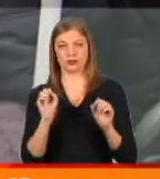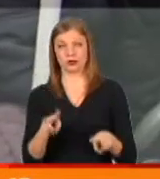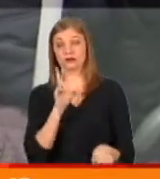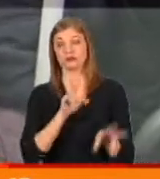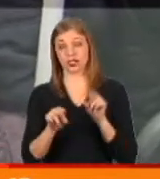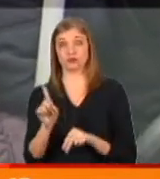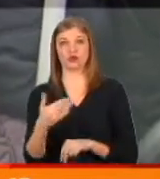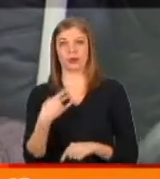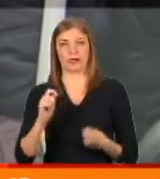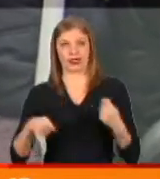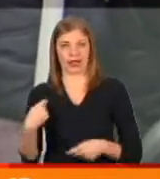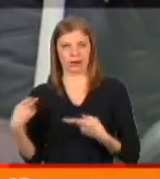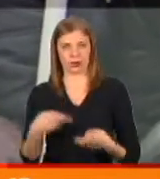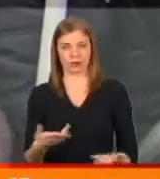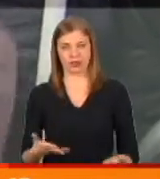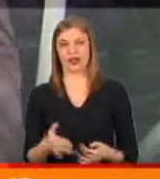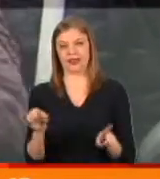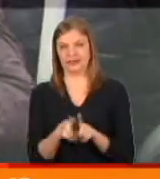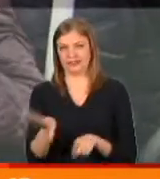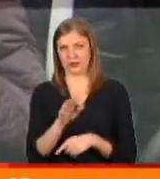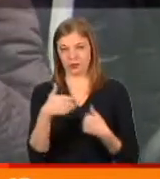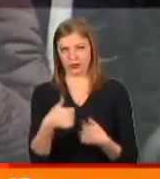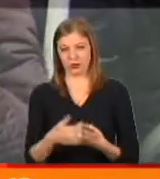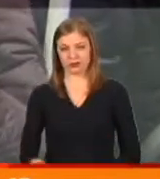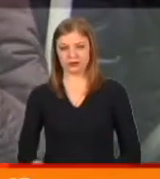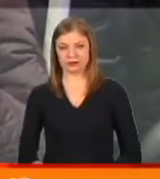те, що ми не даремно приїхали і все буде добре.